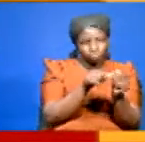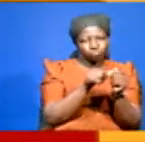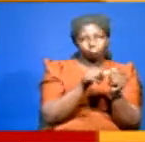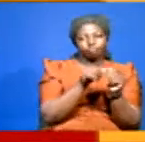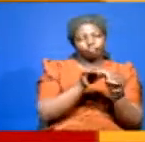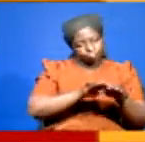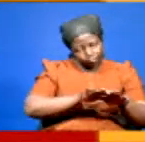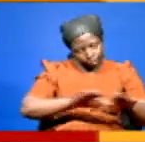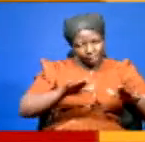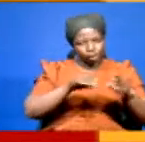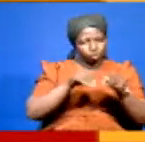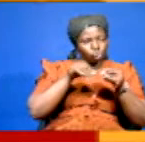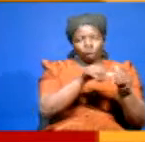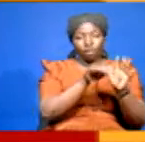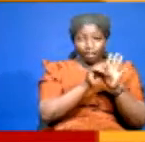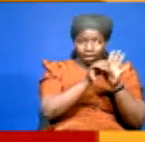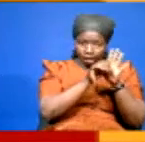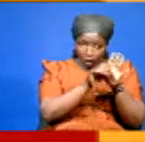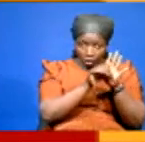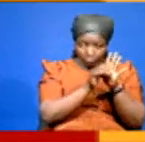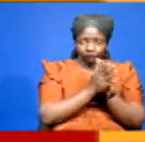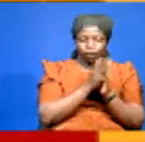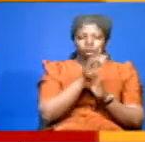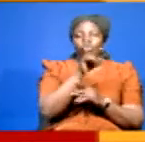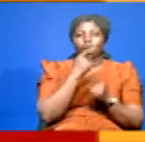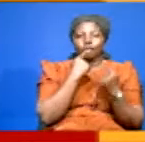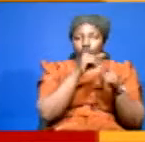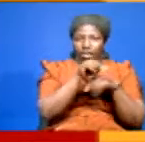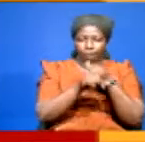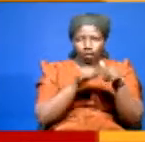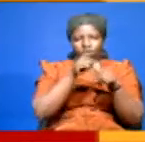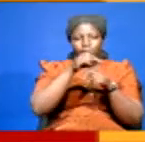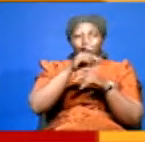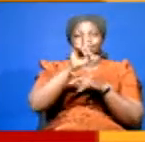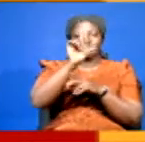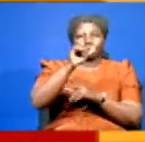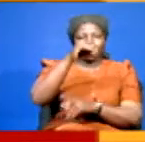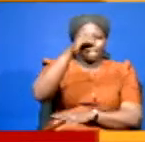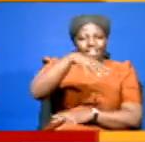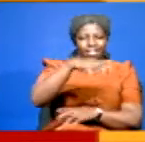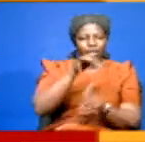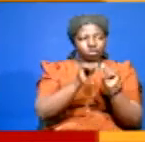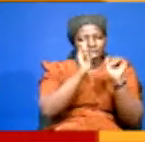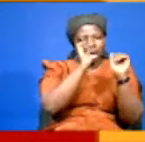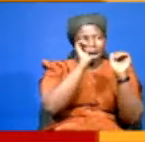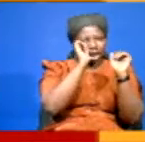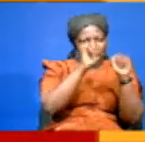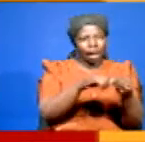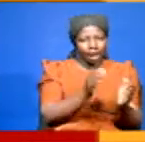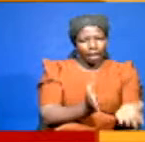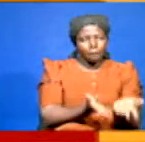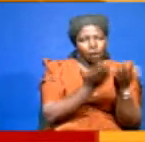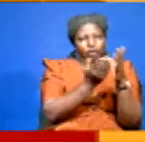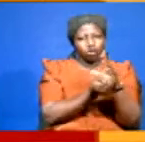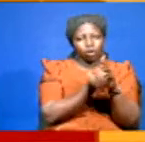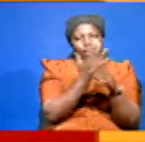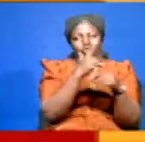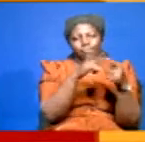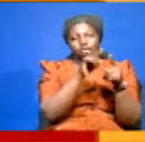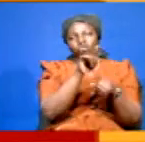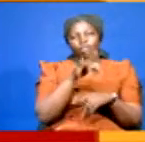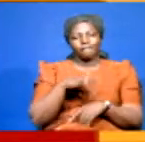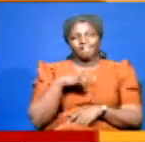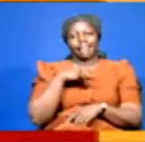mrefu, kama kwa mfano ambayo umezungumzia, ambayo ni mbolea nafuu ambayo itaimarisha ule uzalishaji. Lakini mnahisi ya kwamba hatua